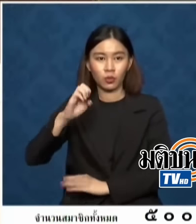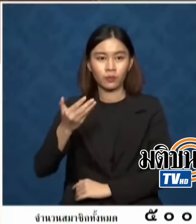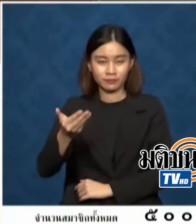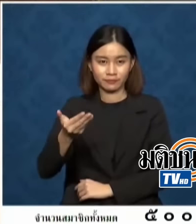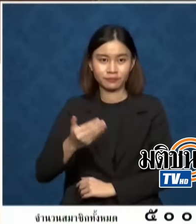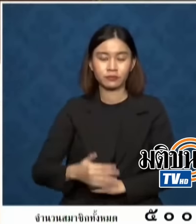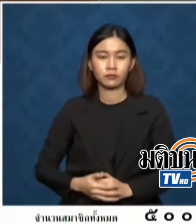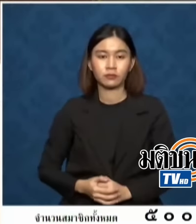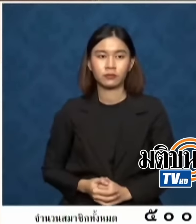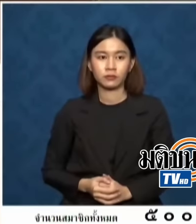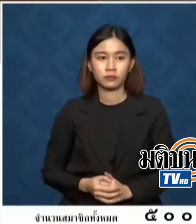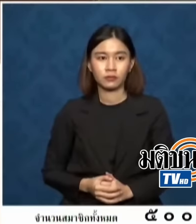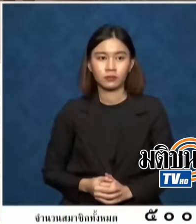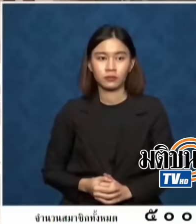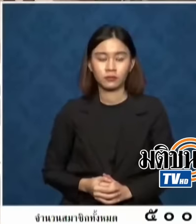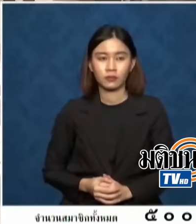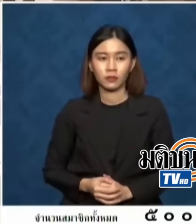ครับ